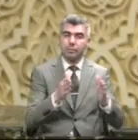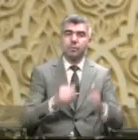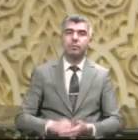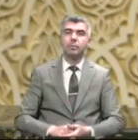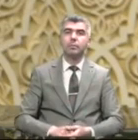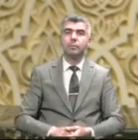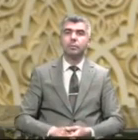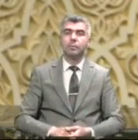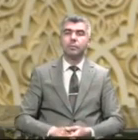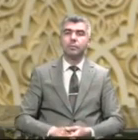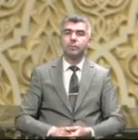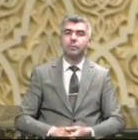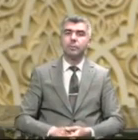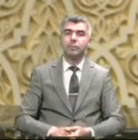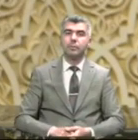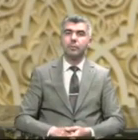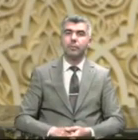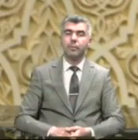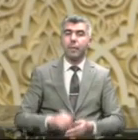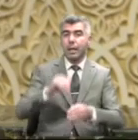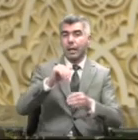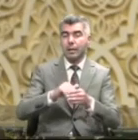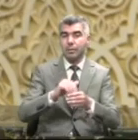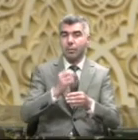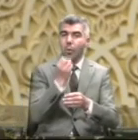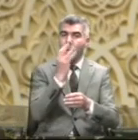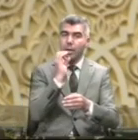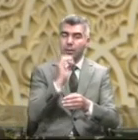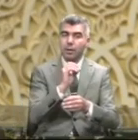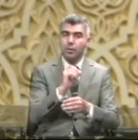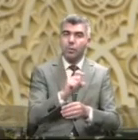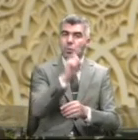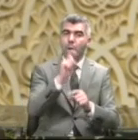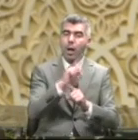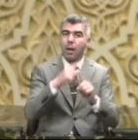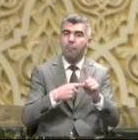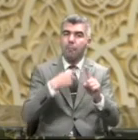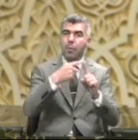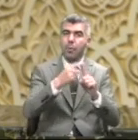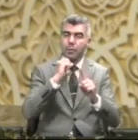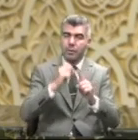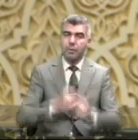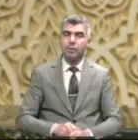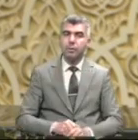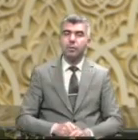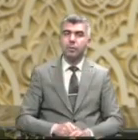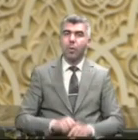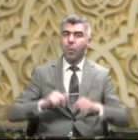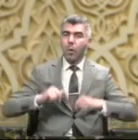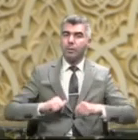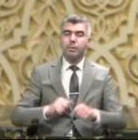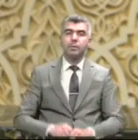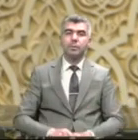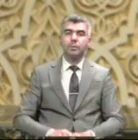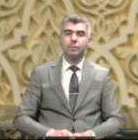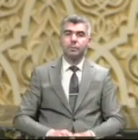الكلمه لاحد افراد الفريق الاشتراكي في دائما في اطار الرد على تعقيب